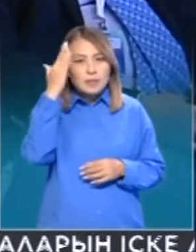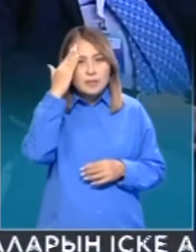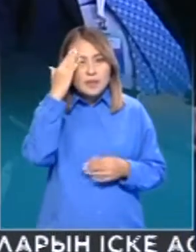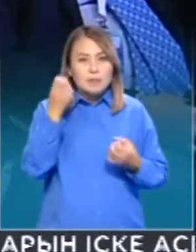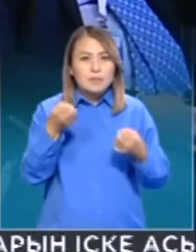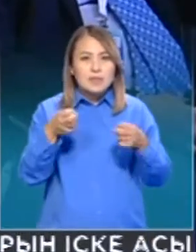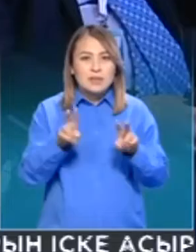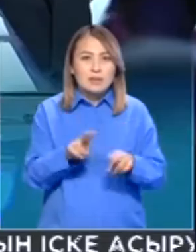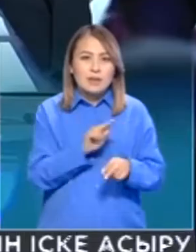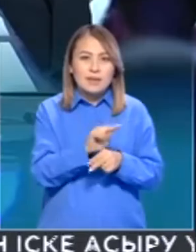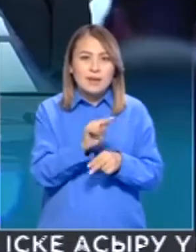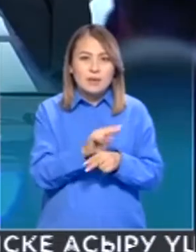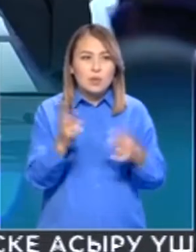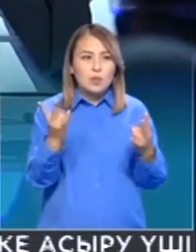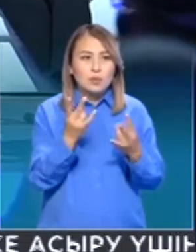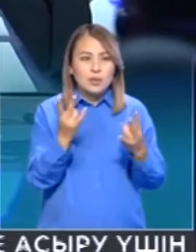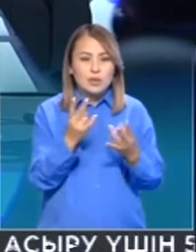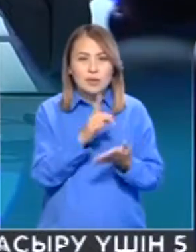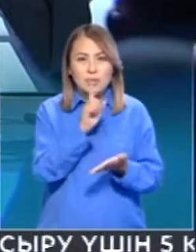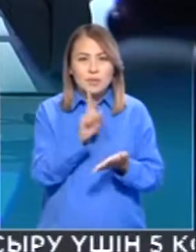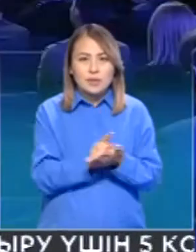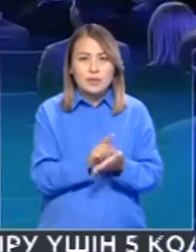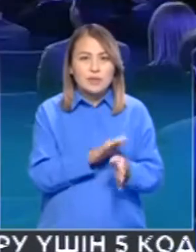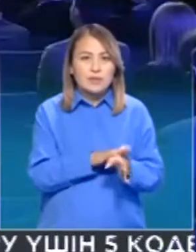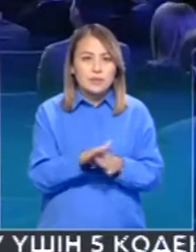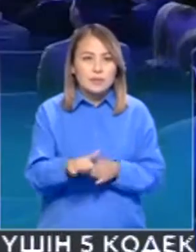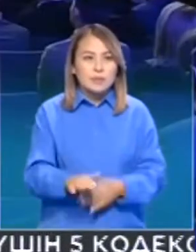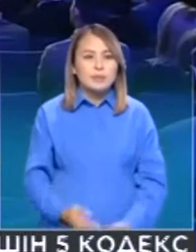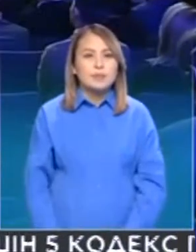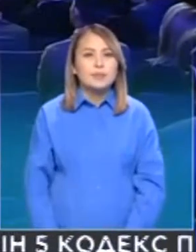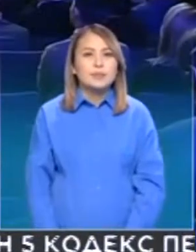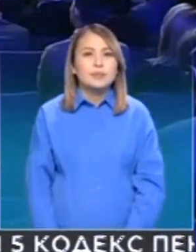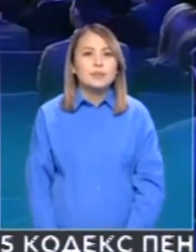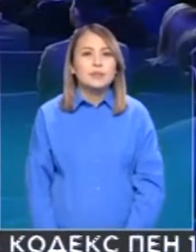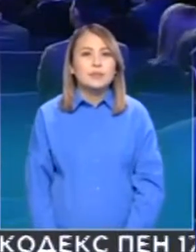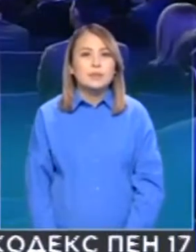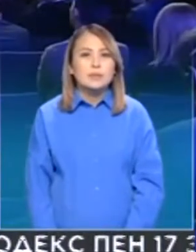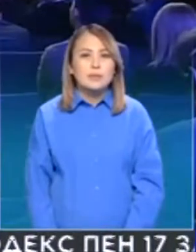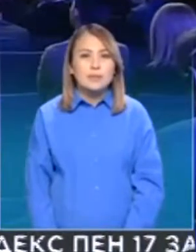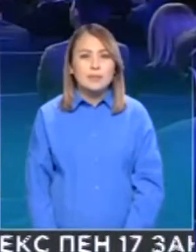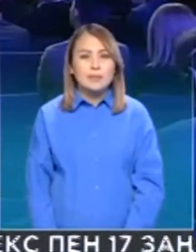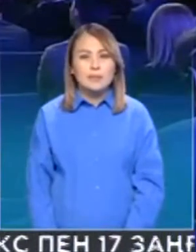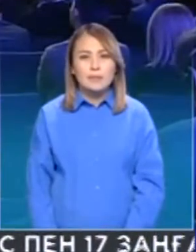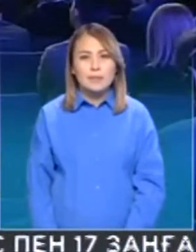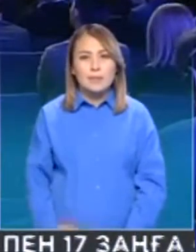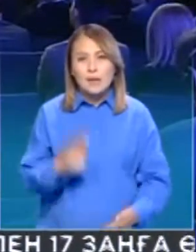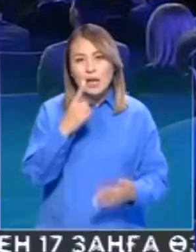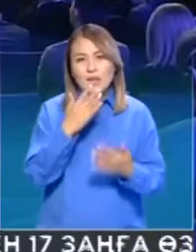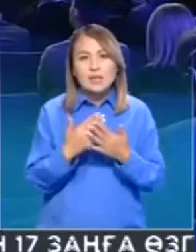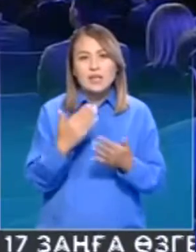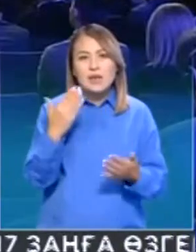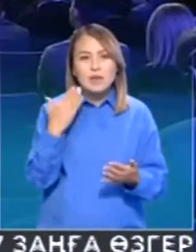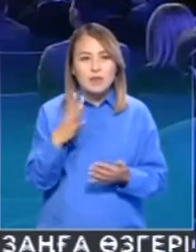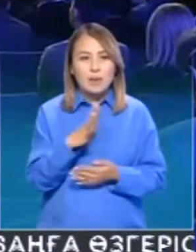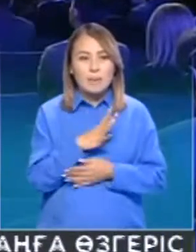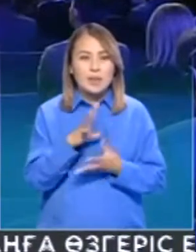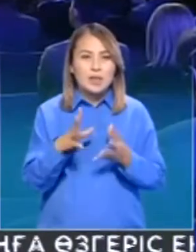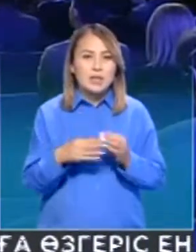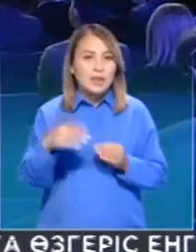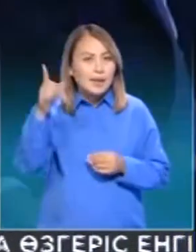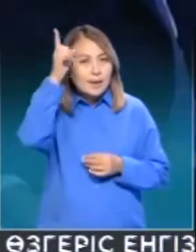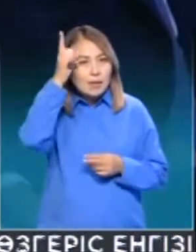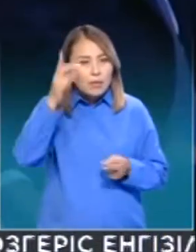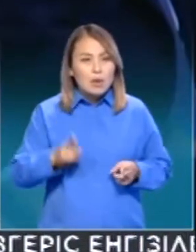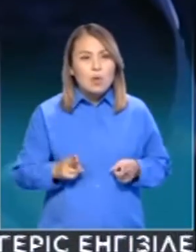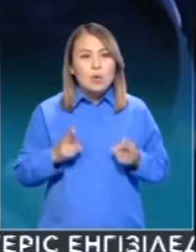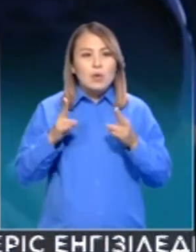міндеті қойылды. Мақсат биік, оны орында одан да биік. Недавно, будучи в Соединенных Штатах Америки, жуырда Нью-Йоркке жасаған